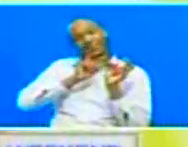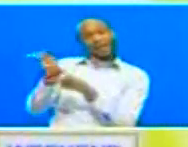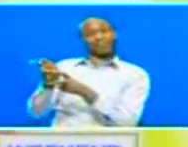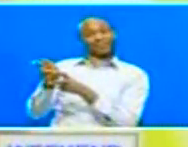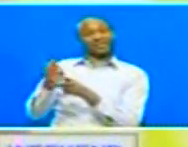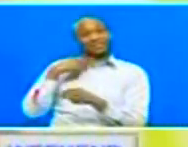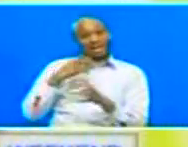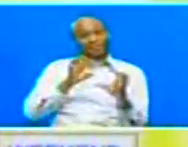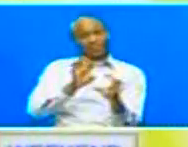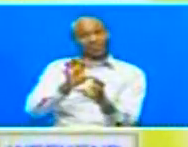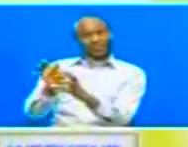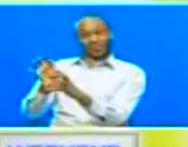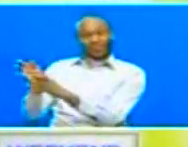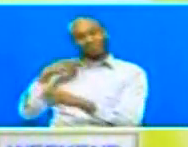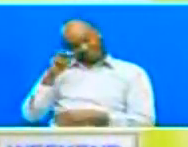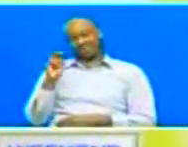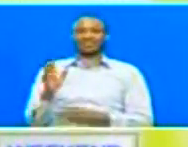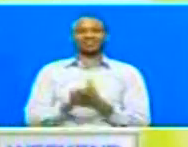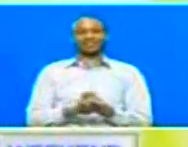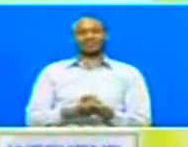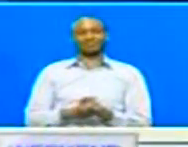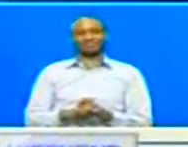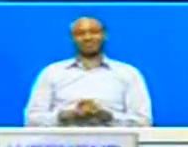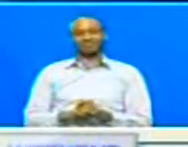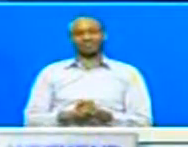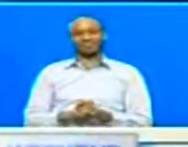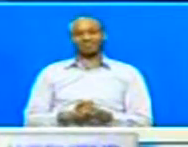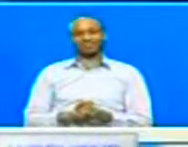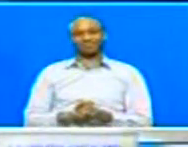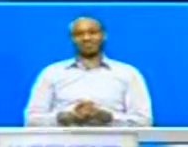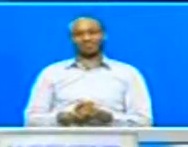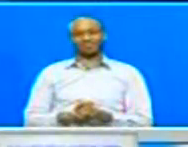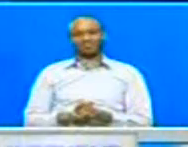lazima yafuatane na kumzinikisha mwanamke anapopita.